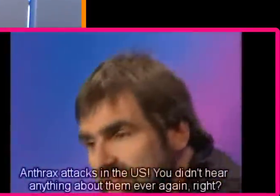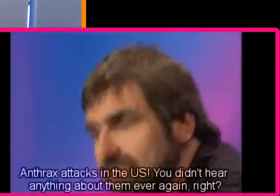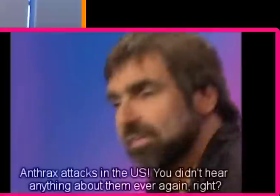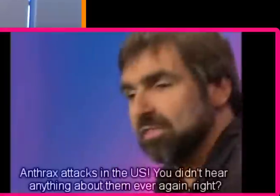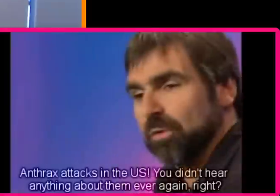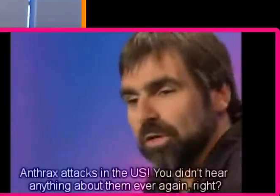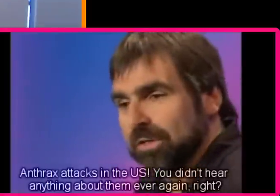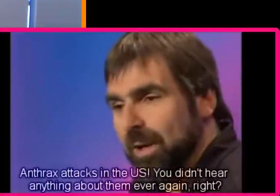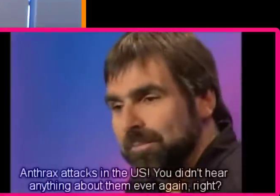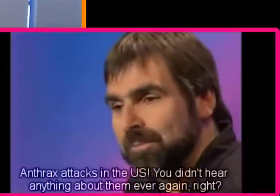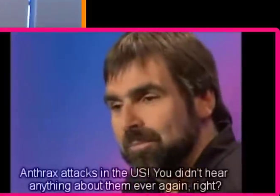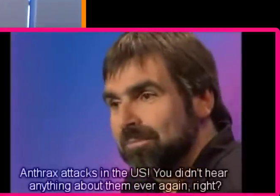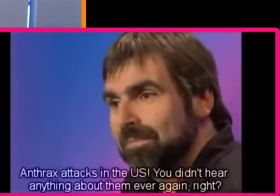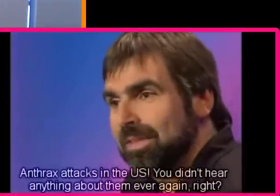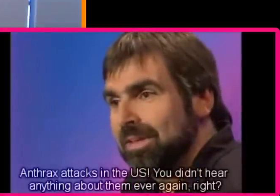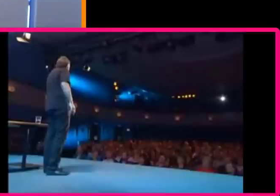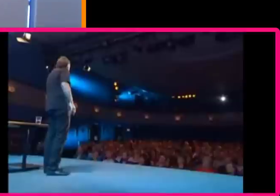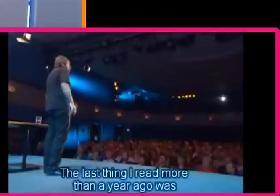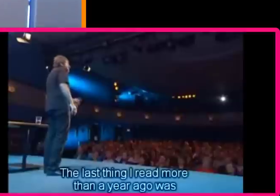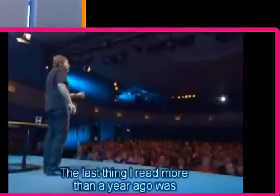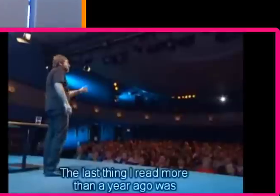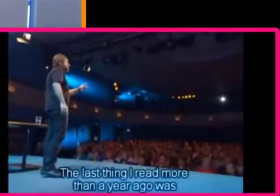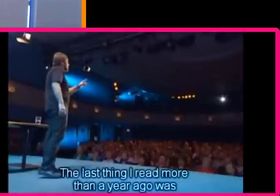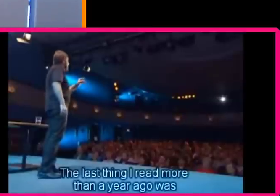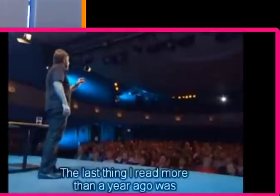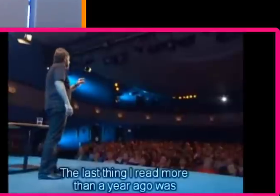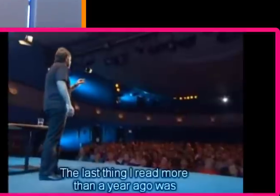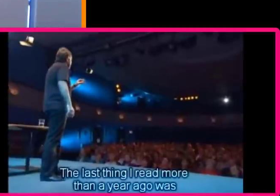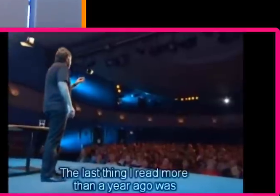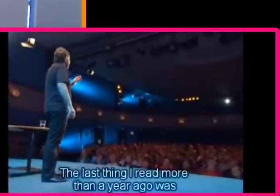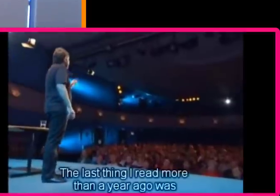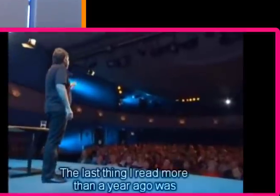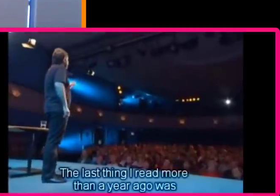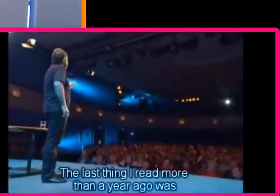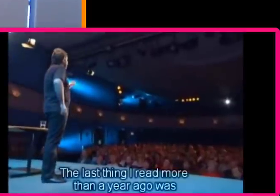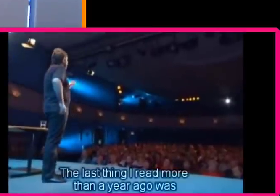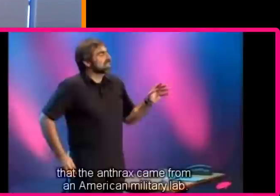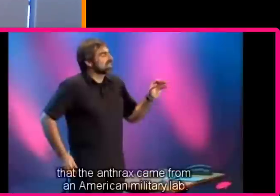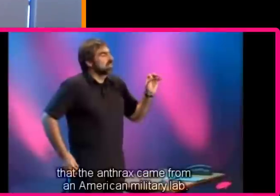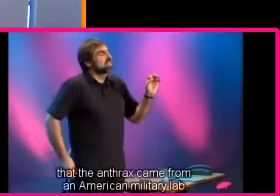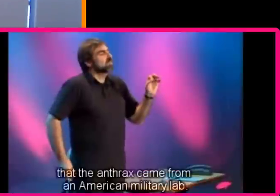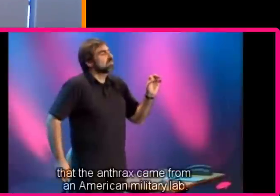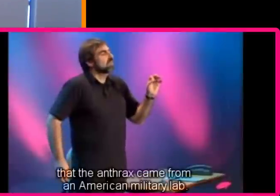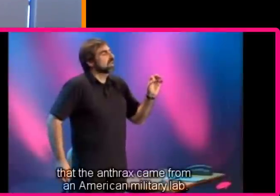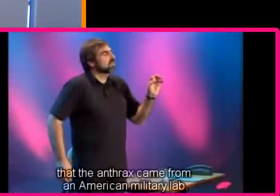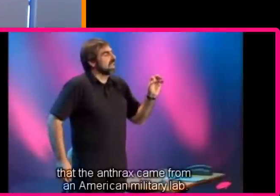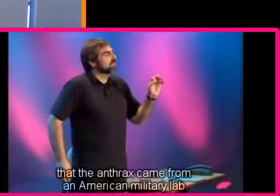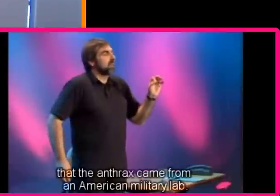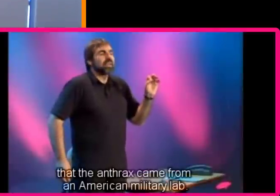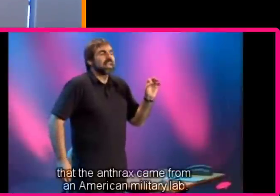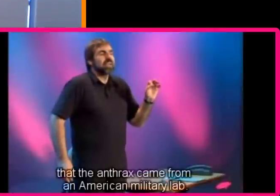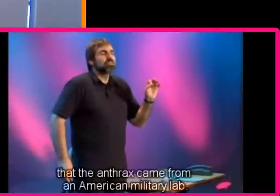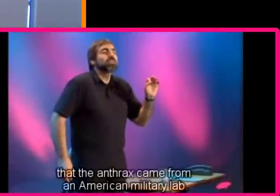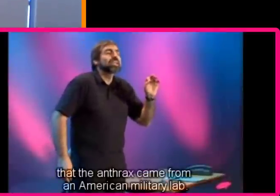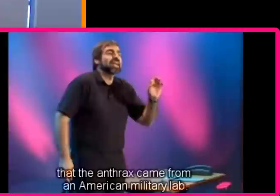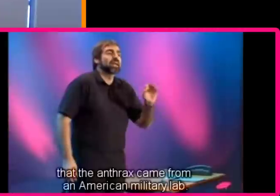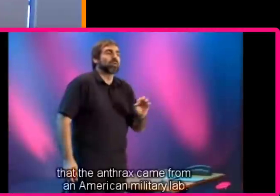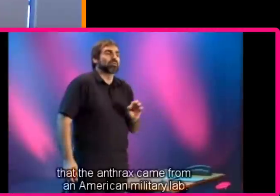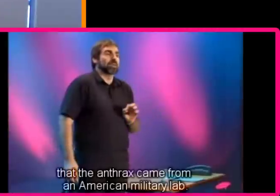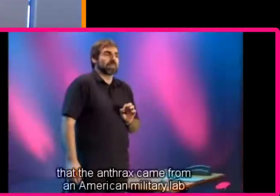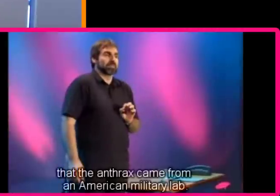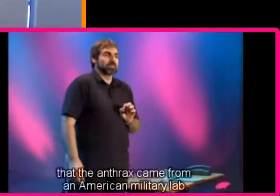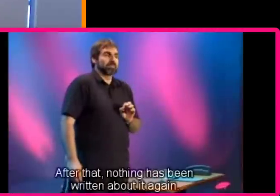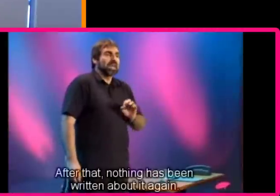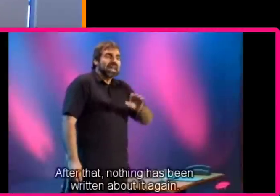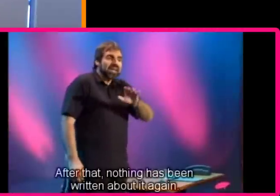da haben sie nicht wieder was von gehört oder das letzte was ich gelesen habe vor über einem jahr war dass die milz basierend auf einem amerikanischen militär labor